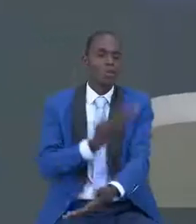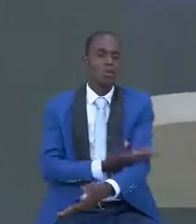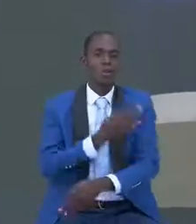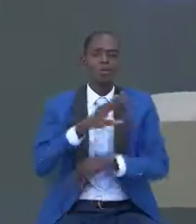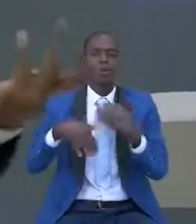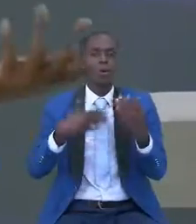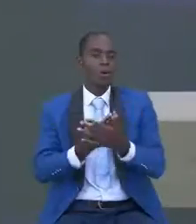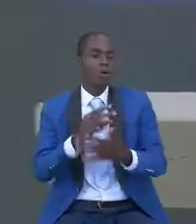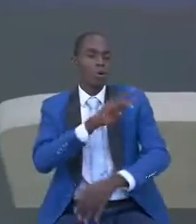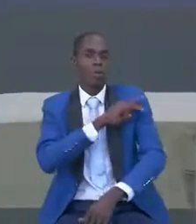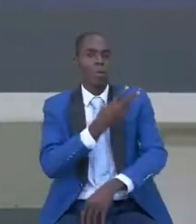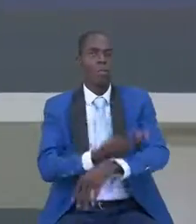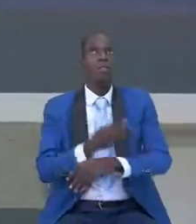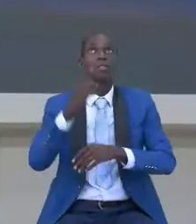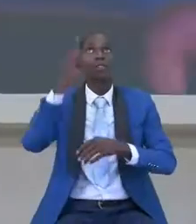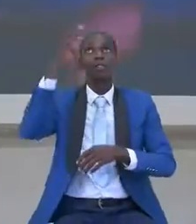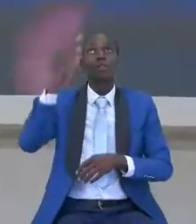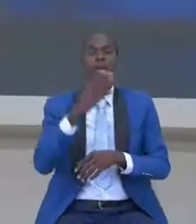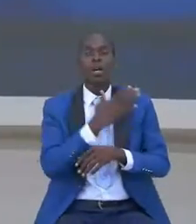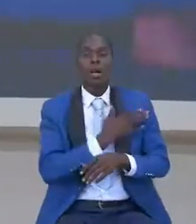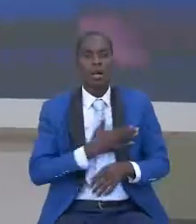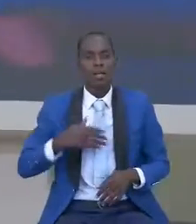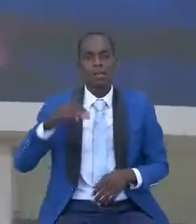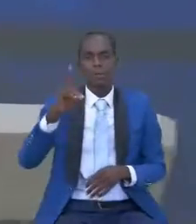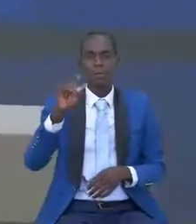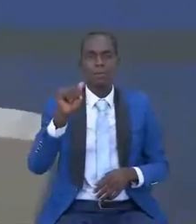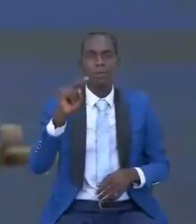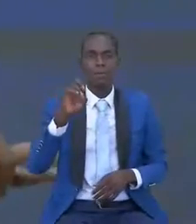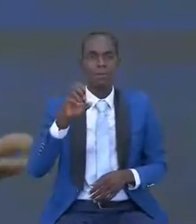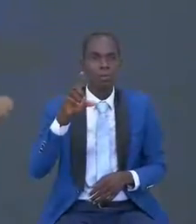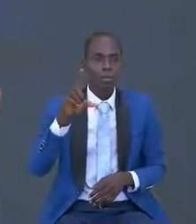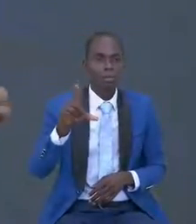Tout-Puissant. Et Daniel,